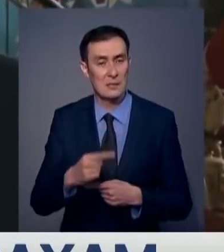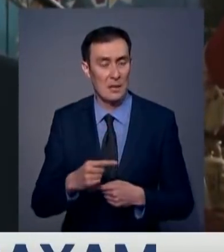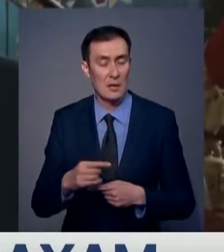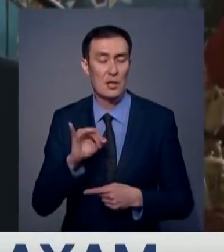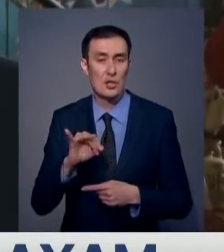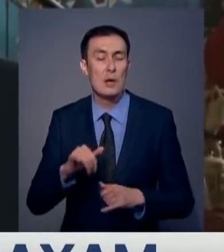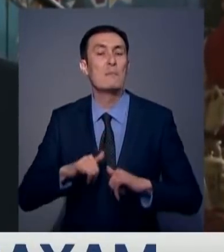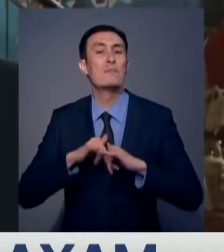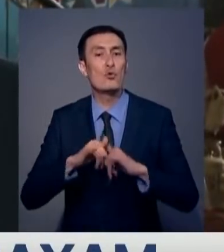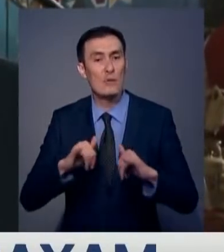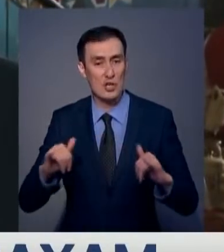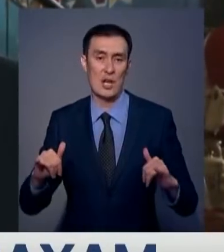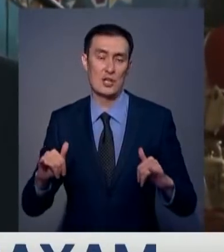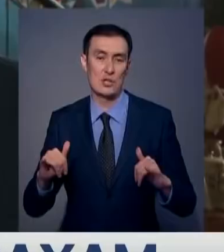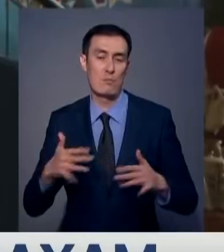и приумножайте